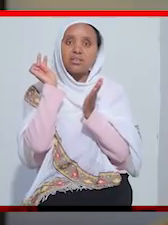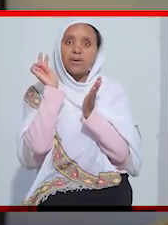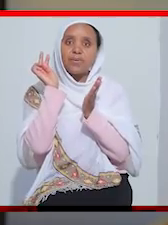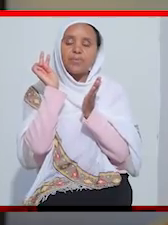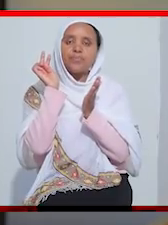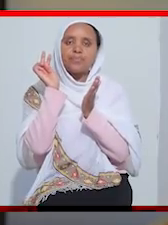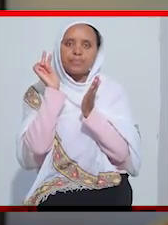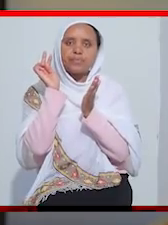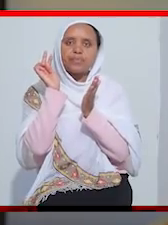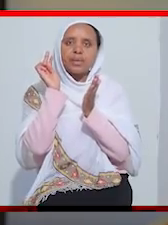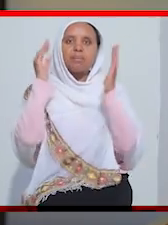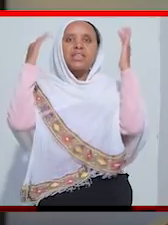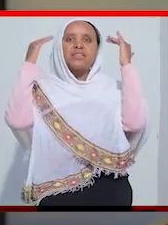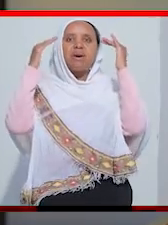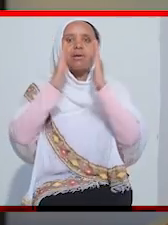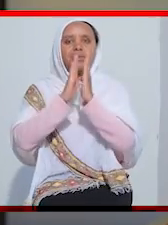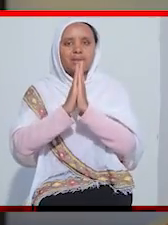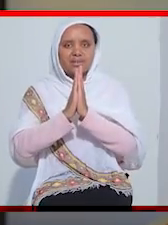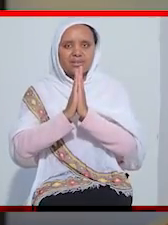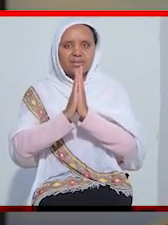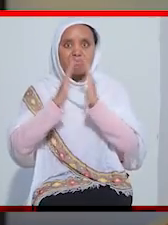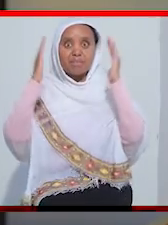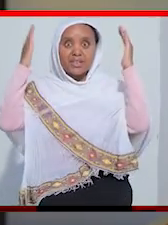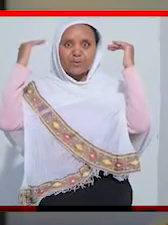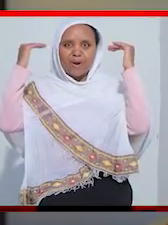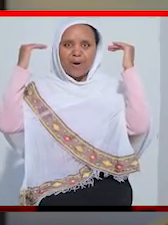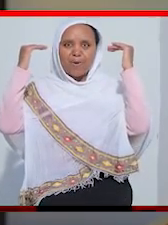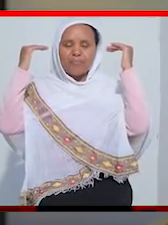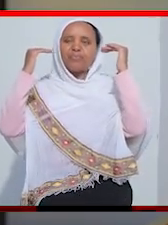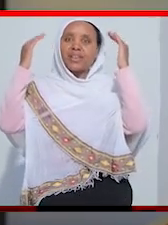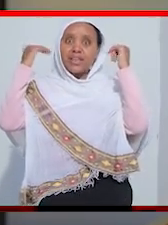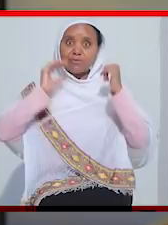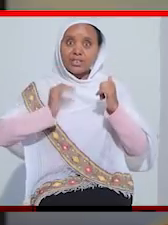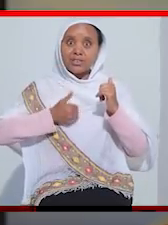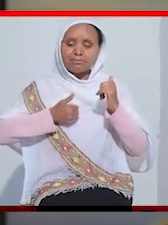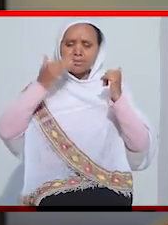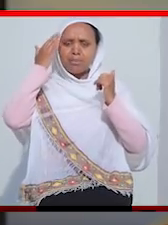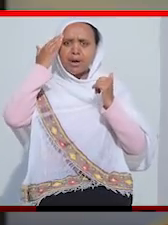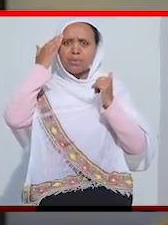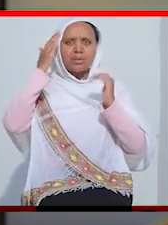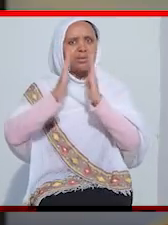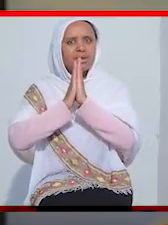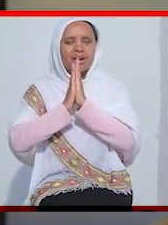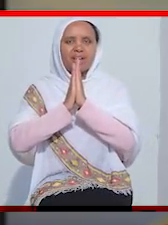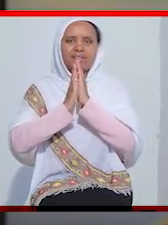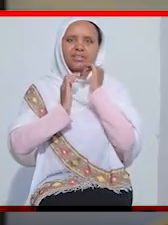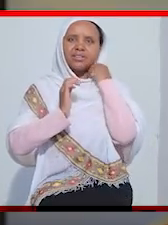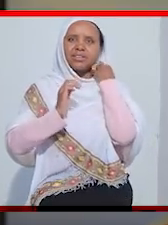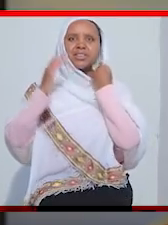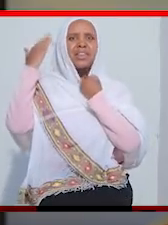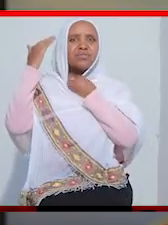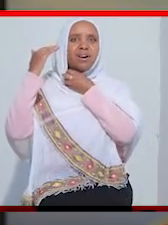የሚለውን ስናነሳ በተስፋ እንጸልይ። በተስፋ ተስፋችን ስለምናውቅ